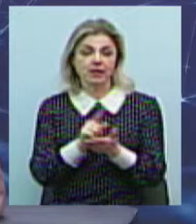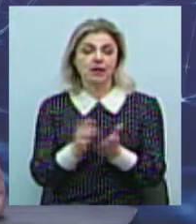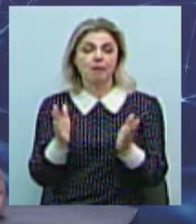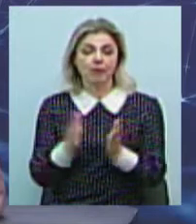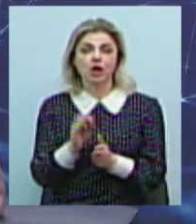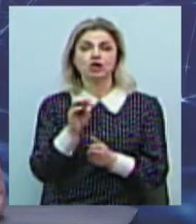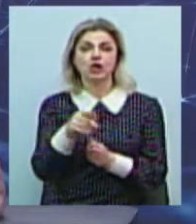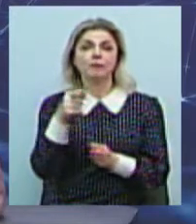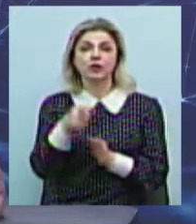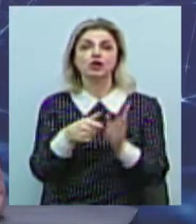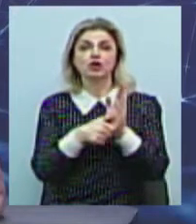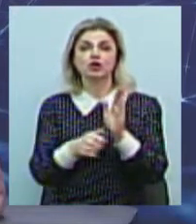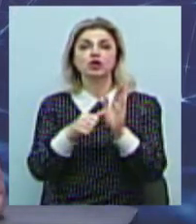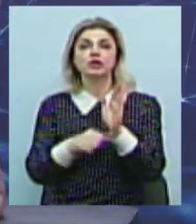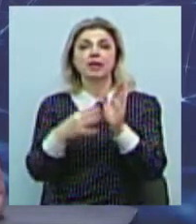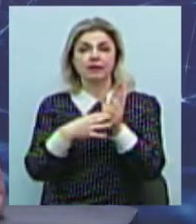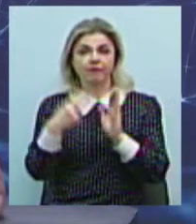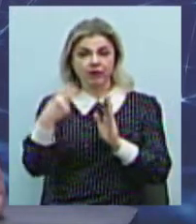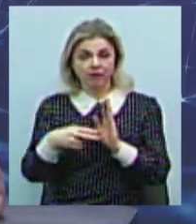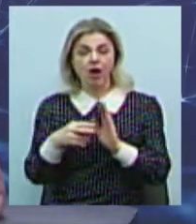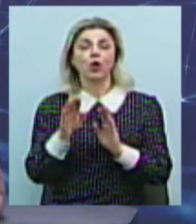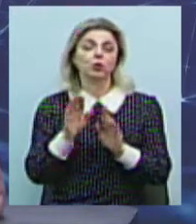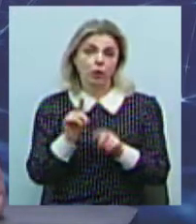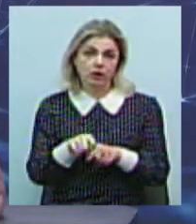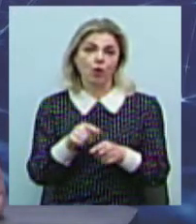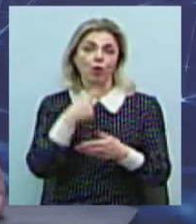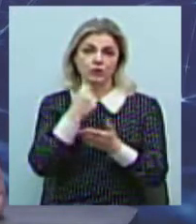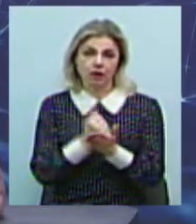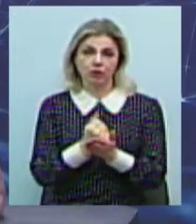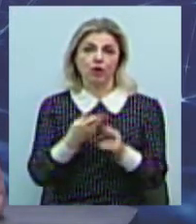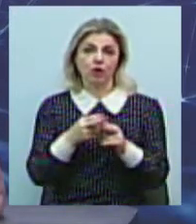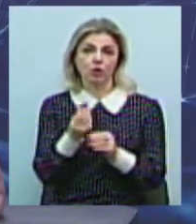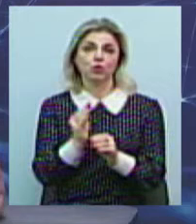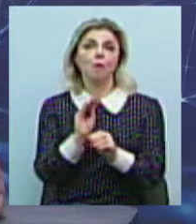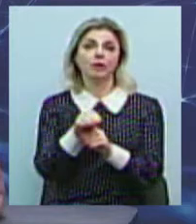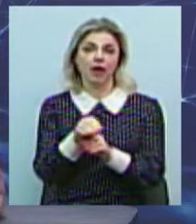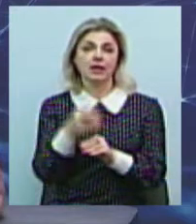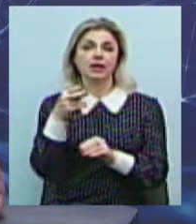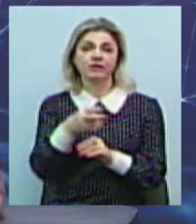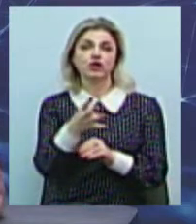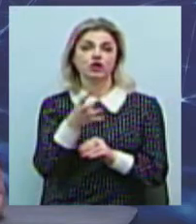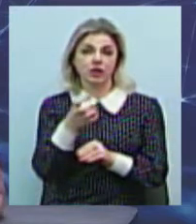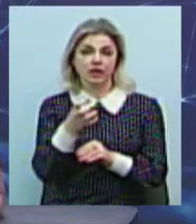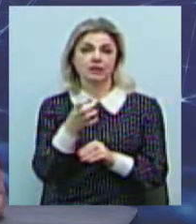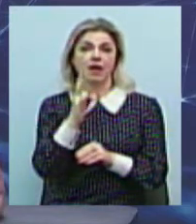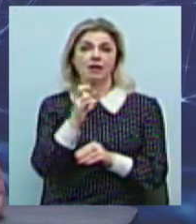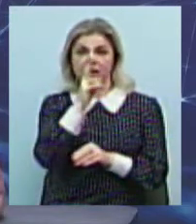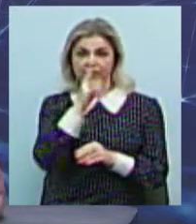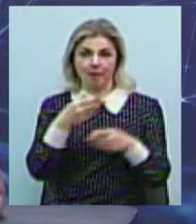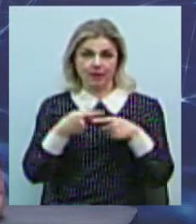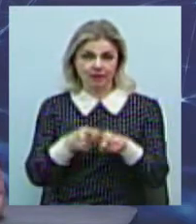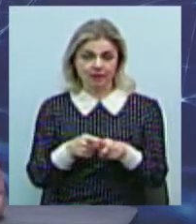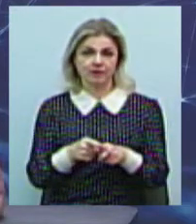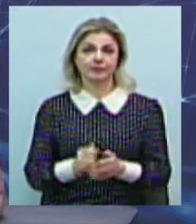ніж 1669,20, тільки тоді встановлюється оця доплата, ну, 2400, вона на 2 місяці, як вже